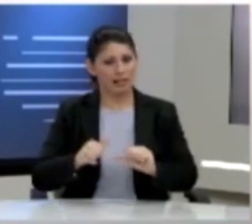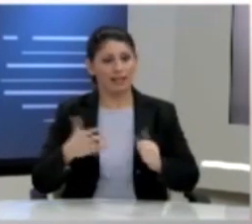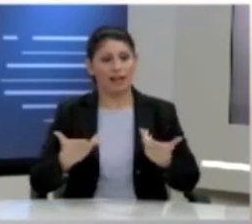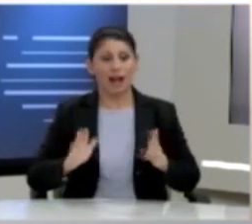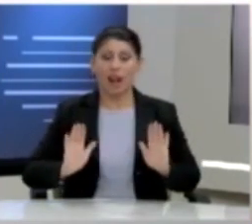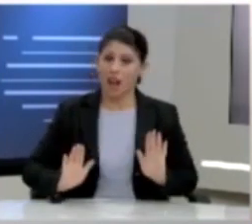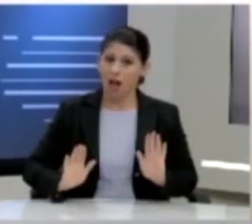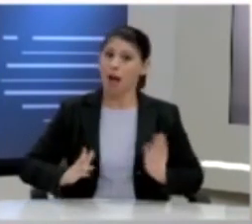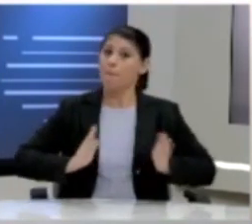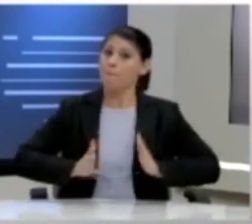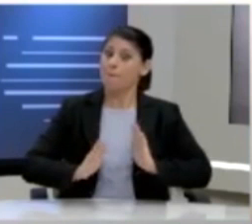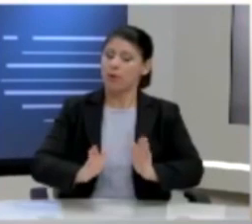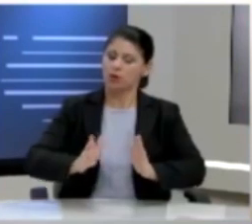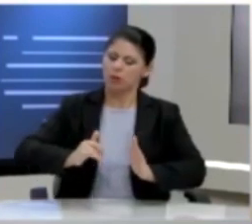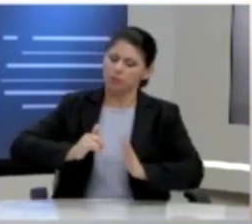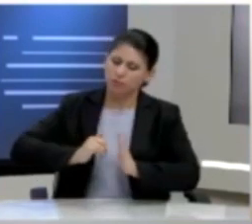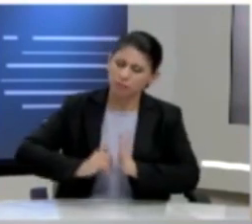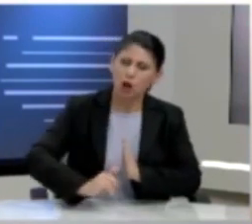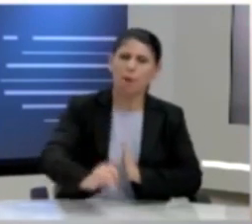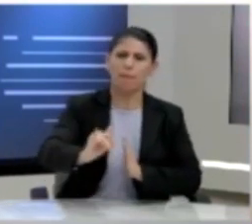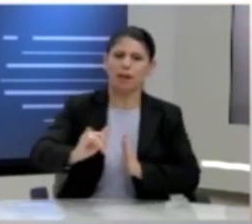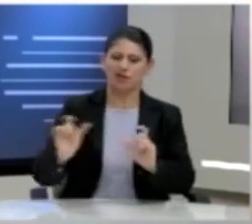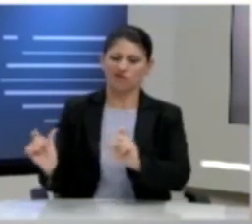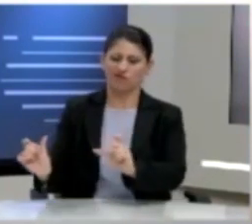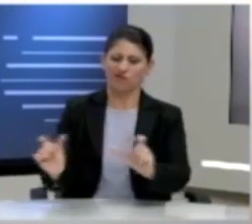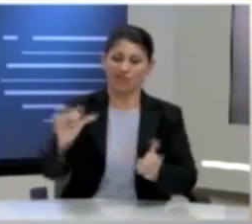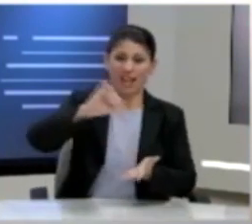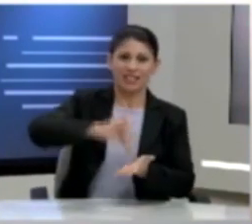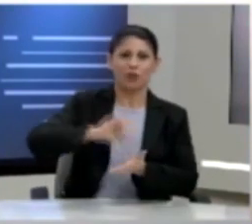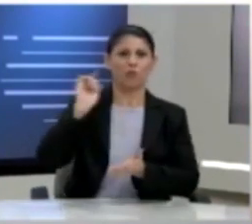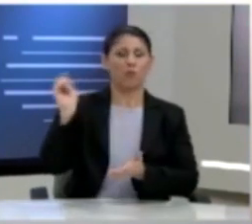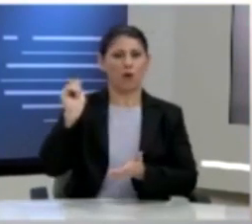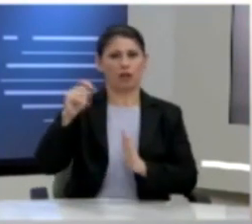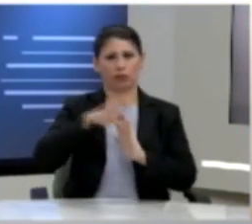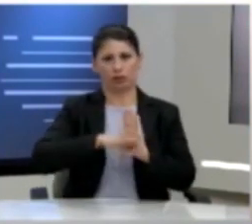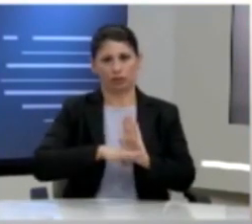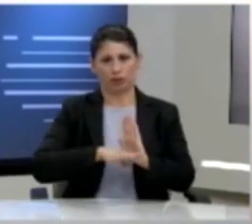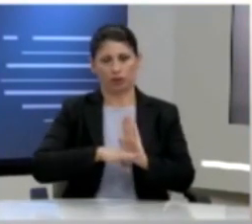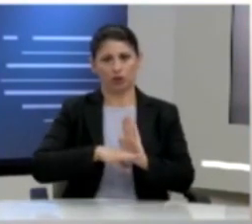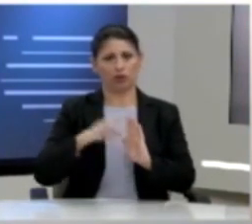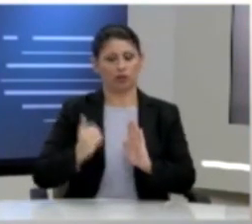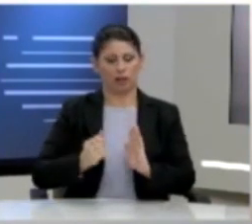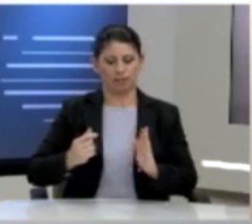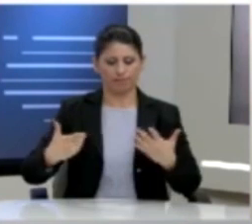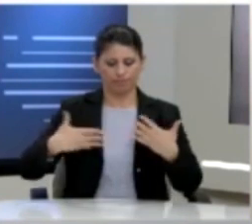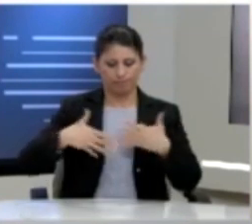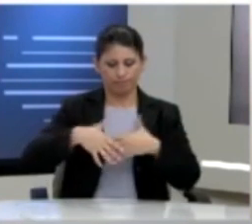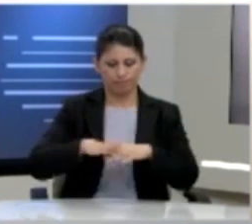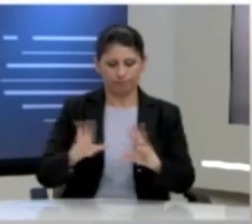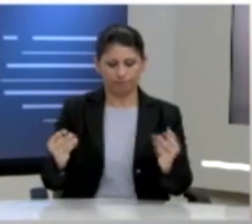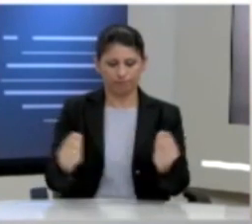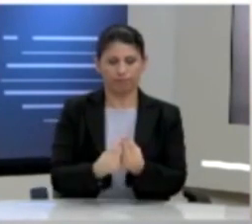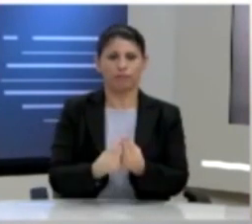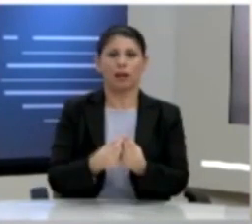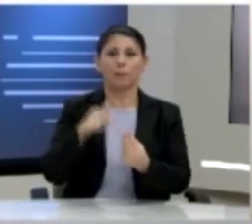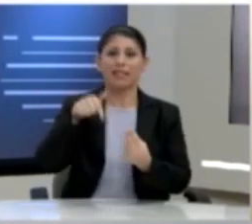αλλά προχωράει περαιτέρω στη θωράκιση του αστικού πολιτικού συστήματος και την ευθυγράμμισή του με